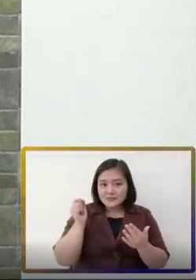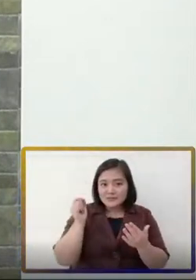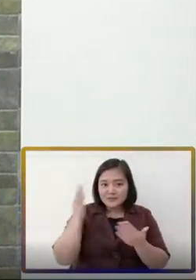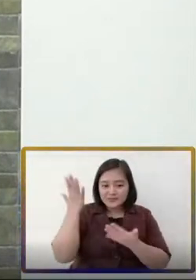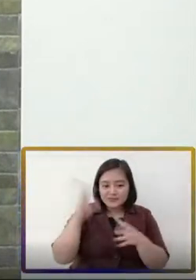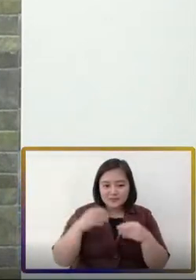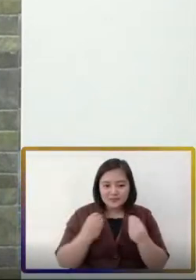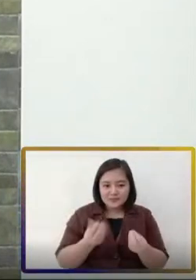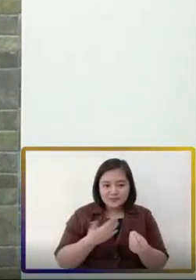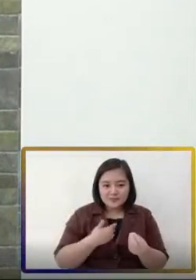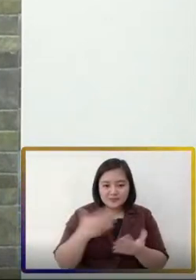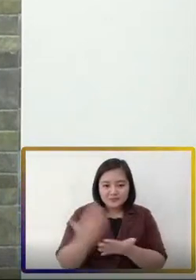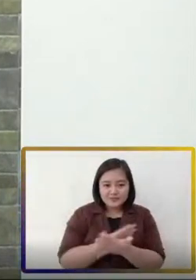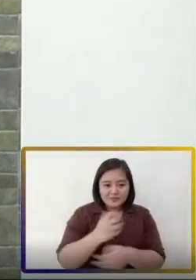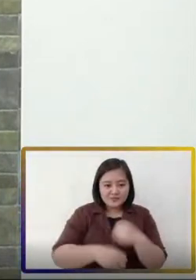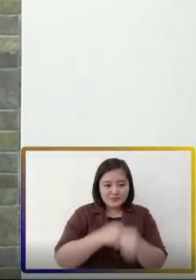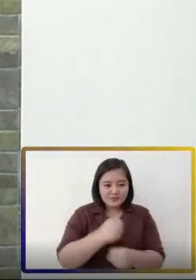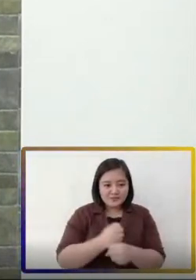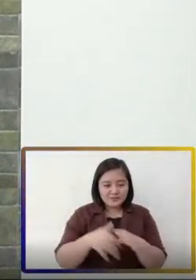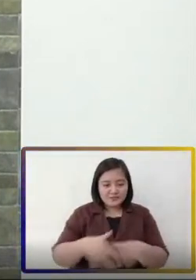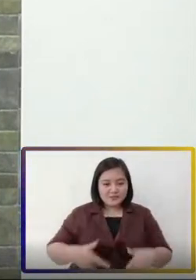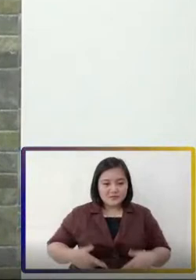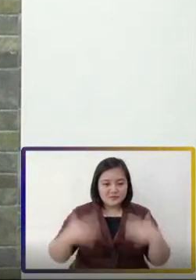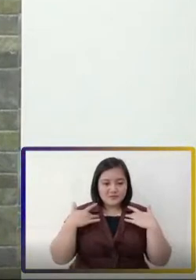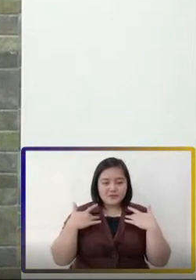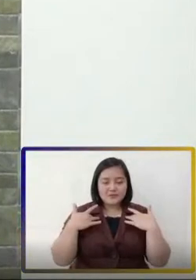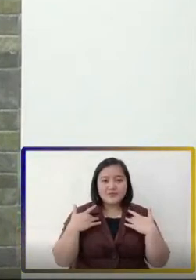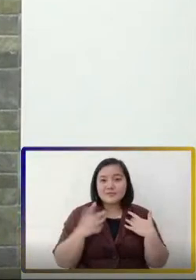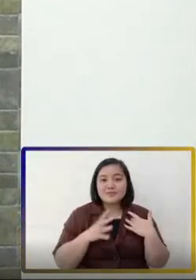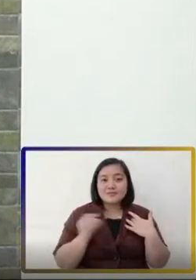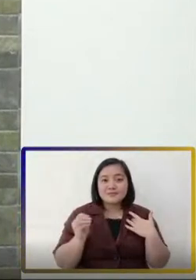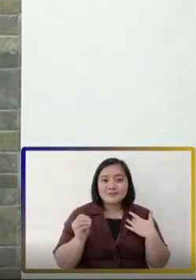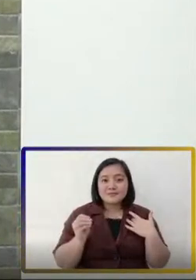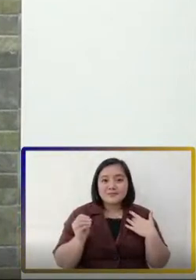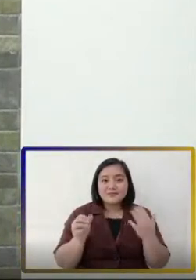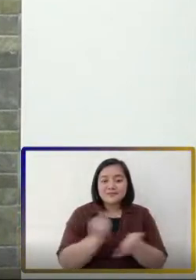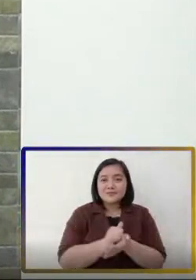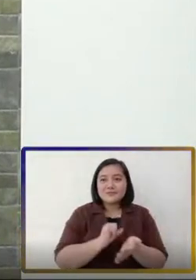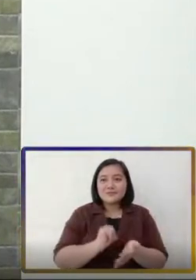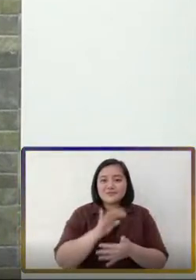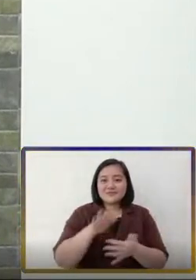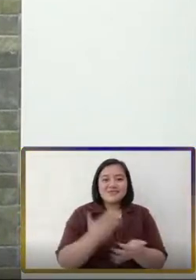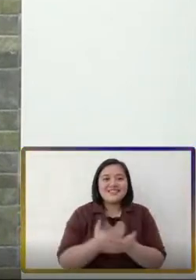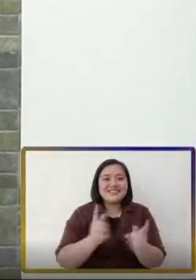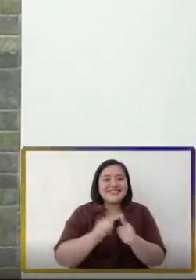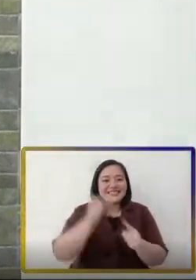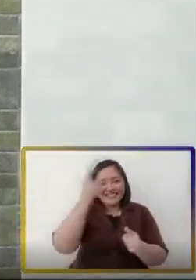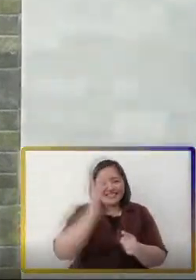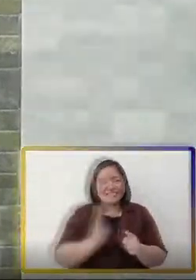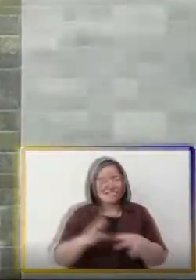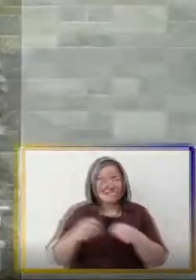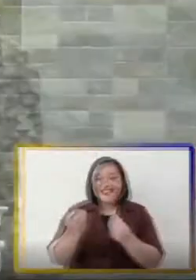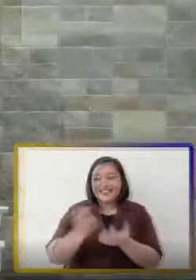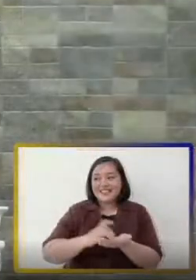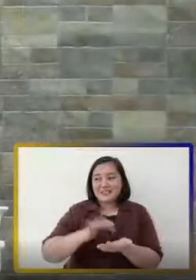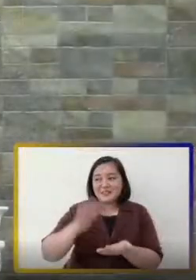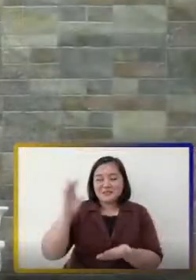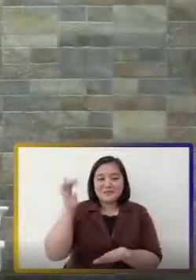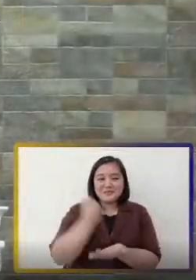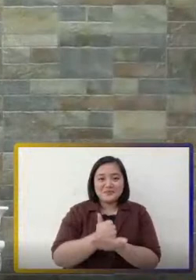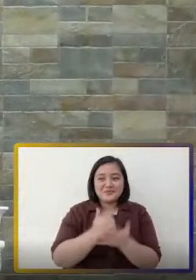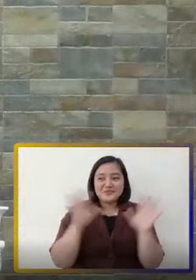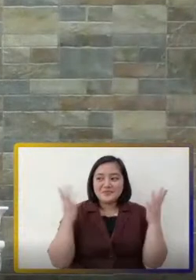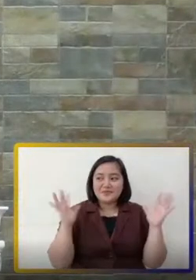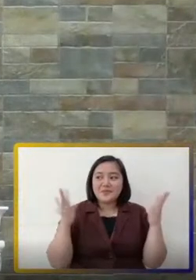ng panibagong taon po sa aking buhay. At yun lang po. To God be the glory po. Amen, amen,